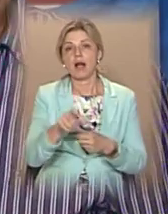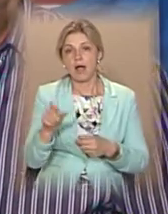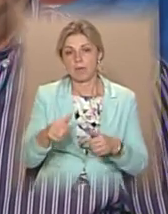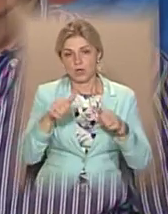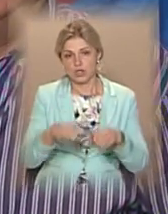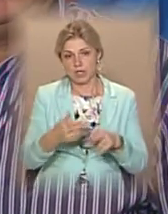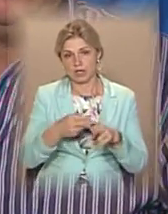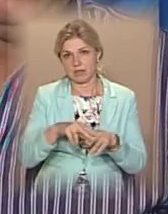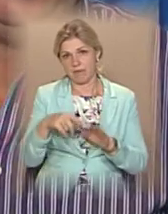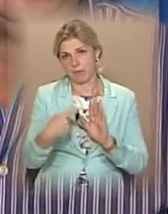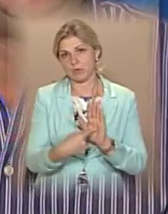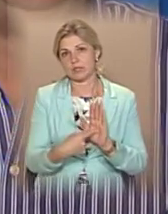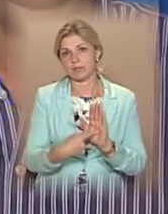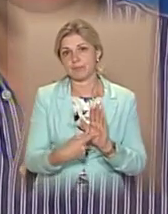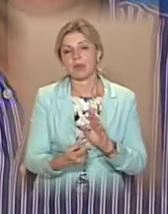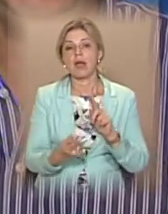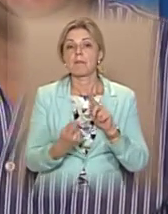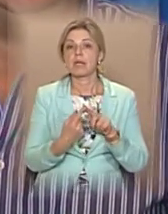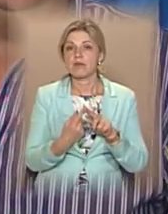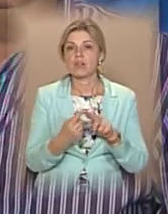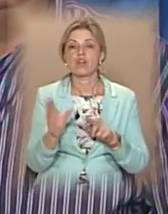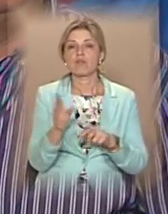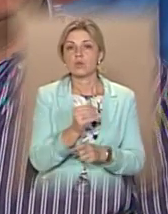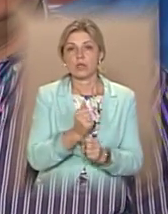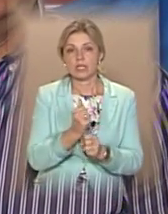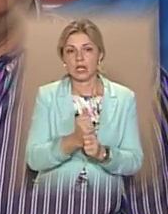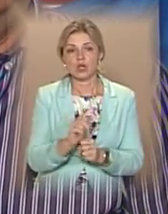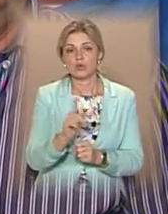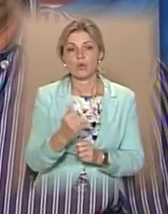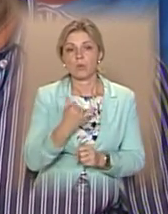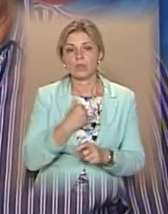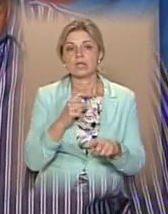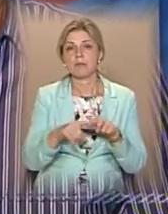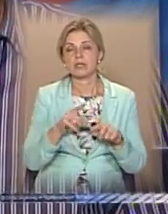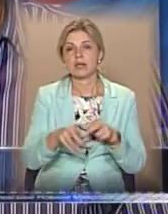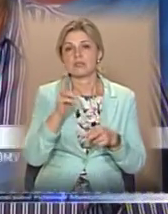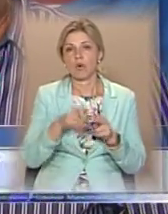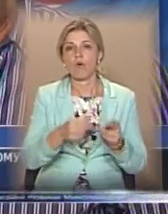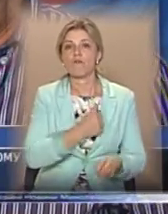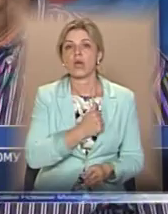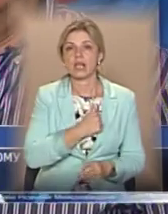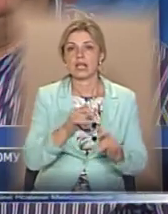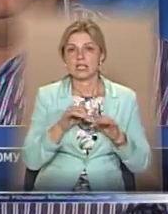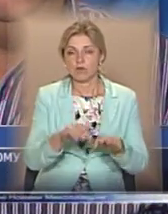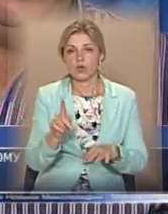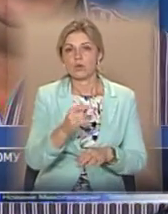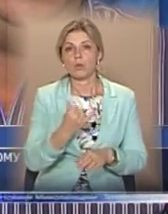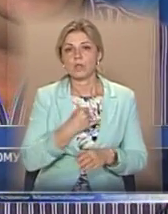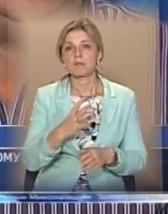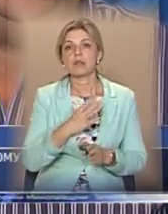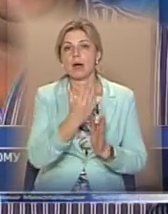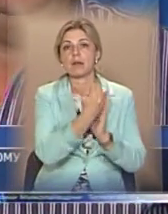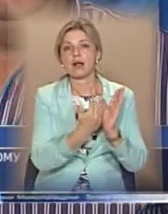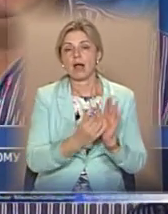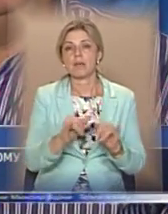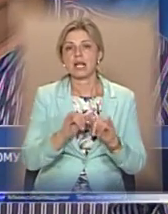питання. Прежде всего, это все делать, щоб у нас быстрее закончили воєнні дії, щоб у нас була програма розвитку регіону,